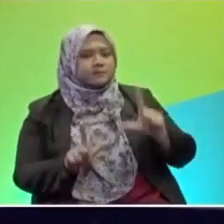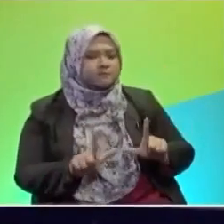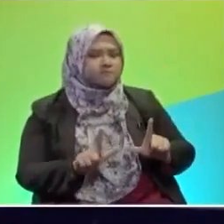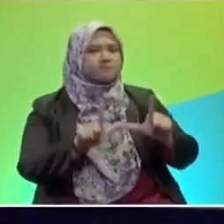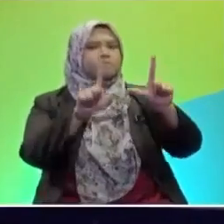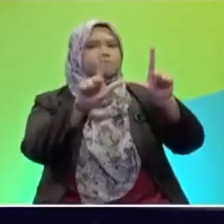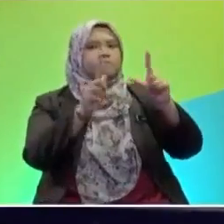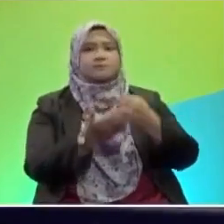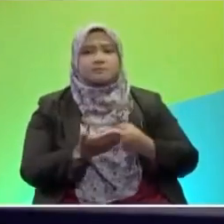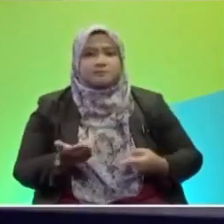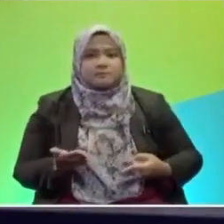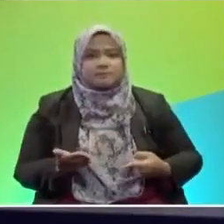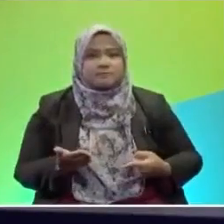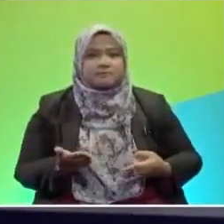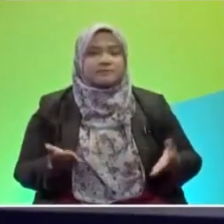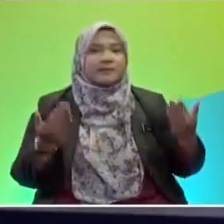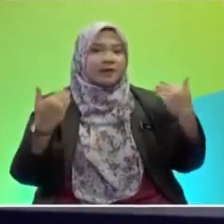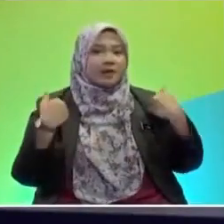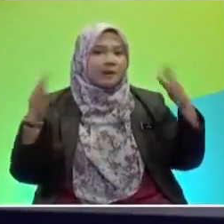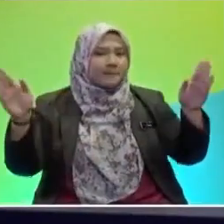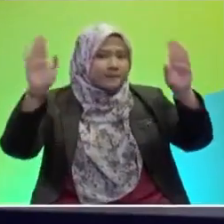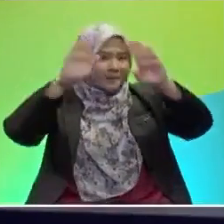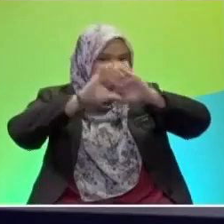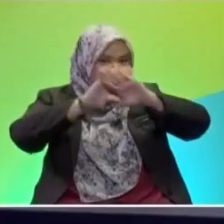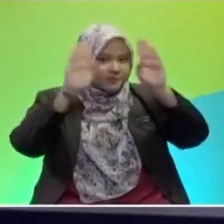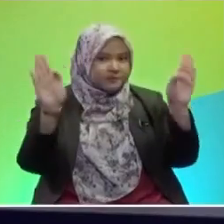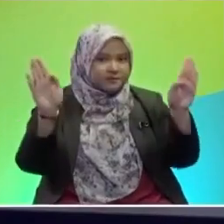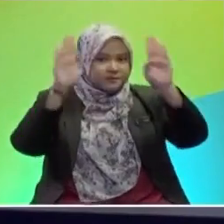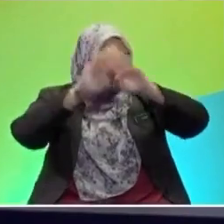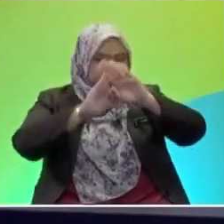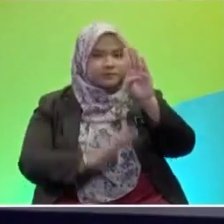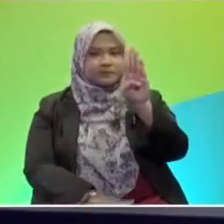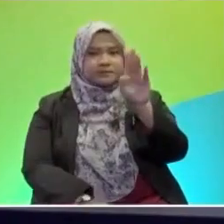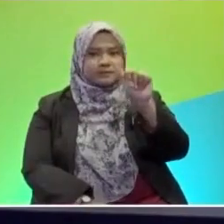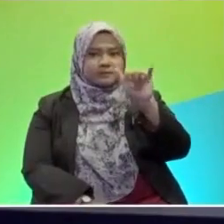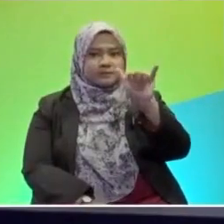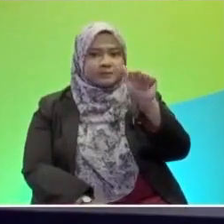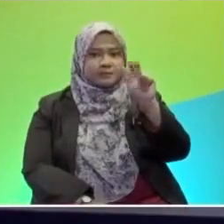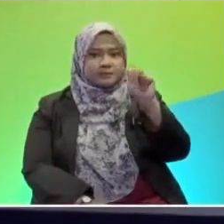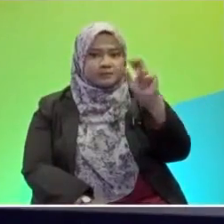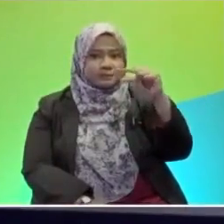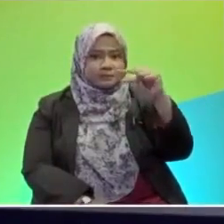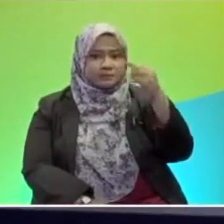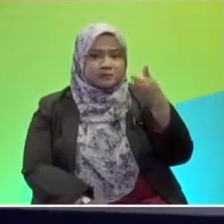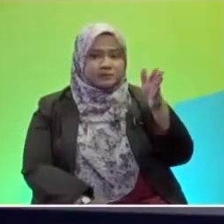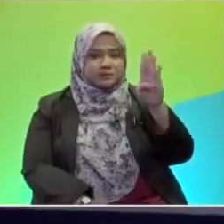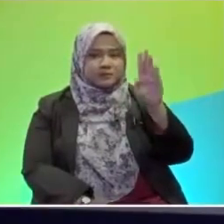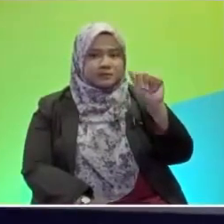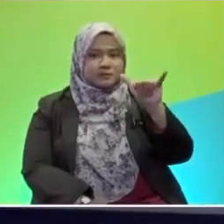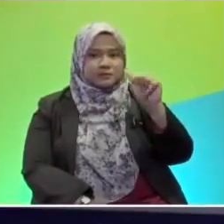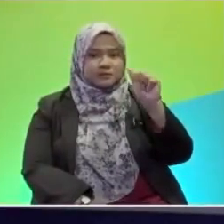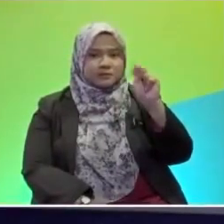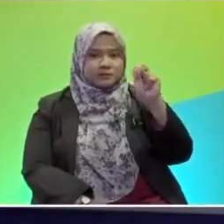bahwa bayang-bayang terbentuk apabila dihalang oleh objek legap oke sekarang saya